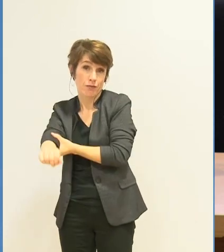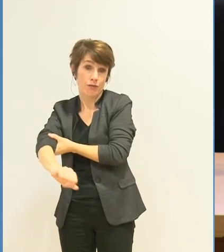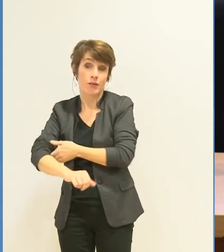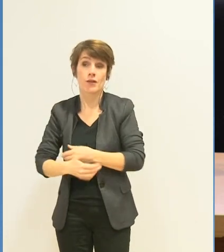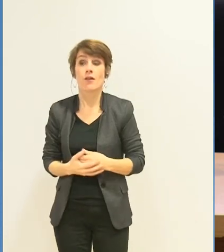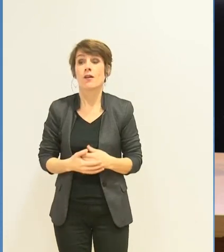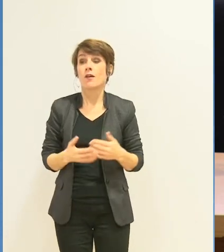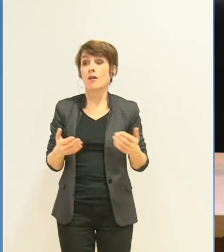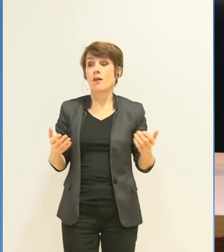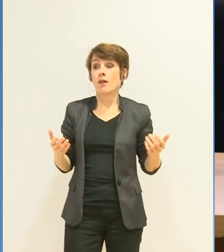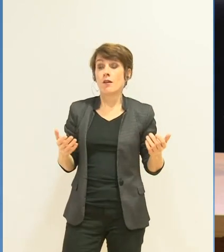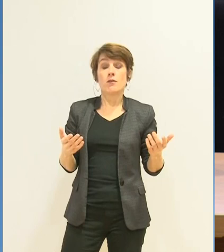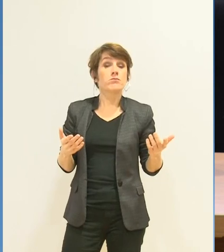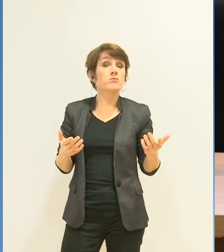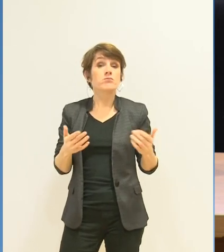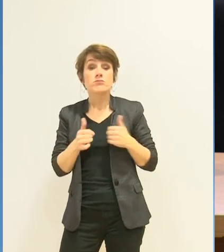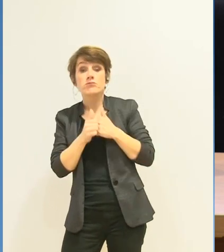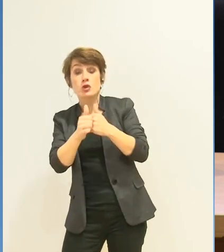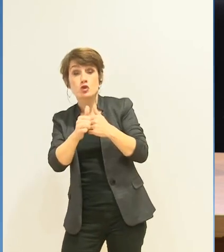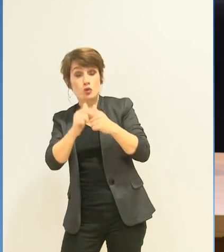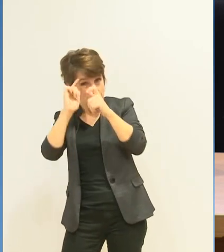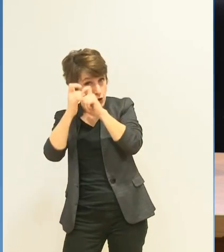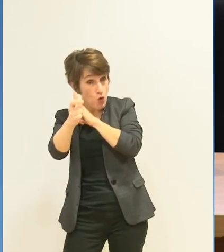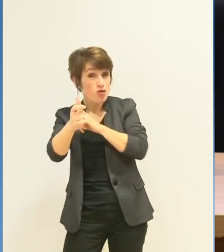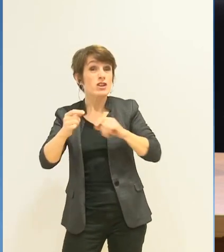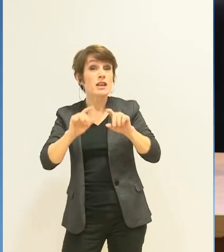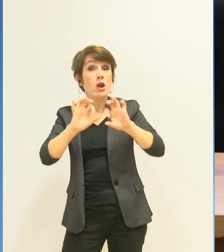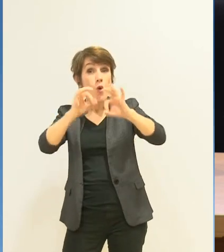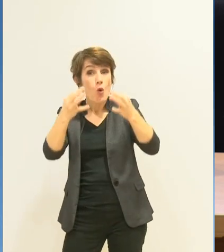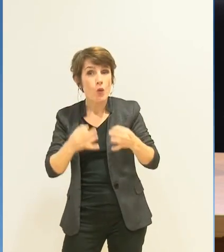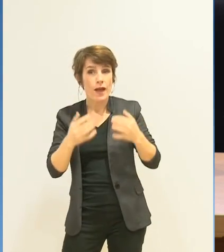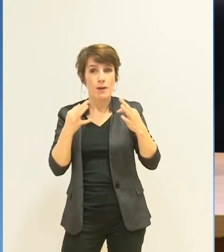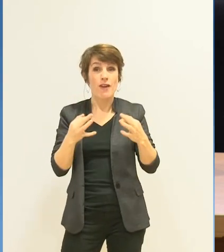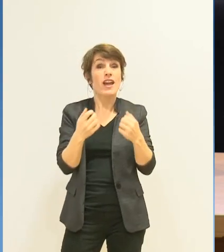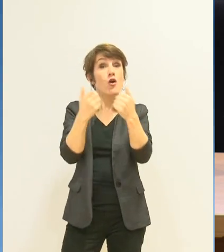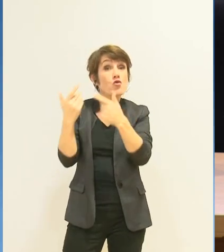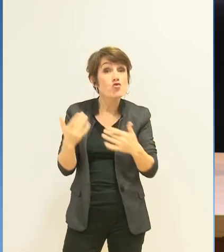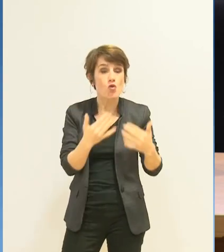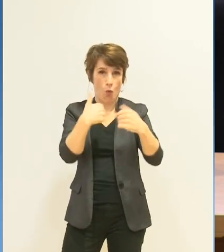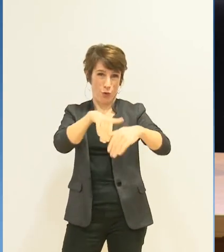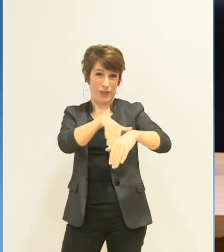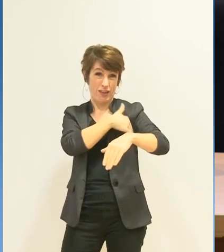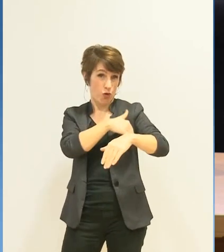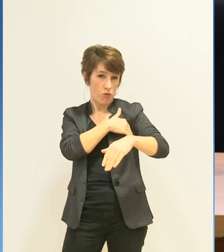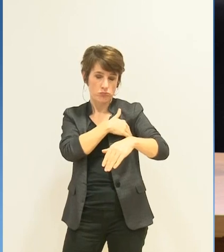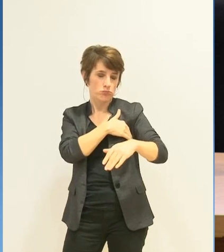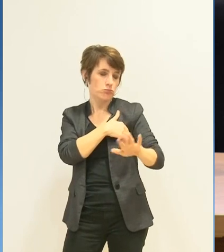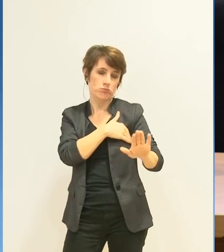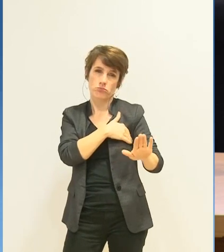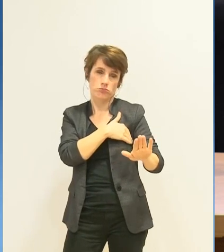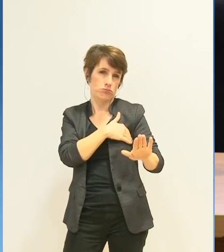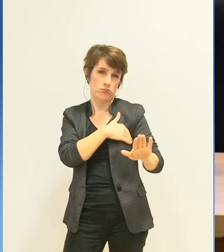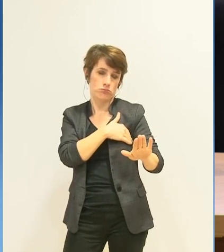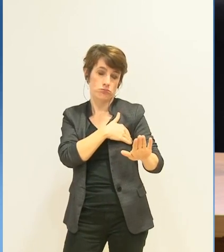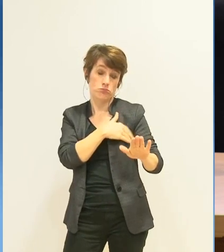rentre dans une logique purement comptable sur le nombre d'agents on se trompe complètement par rapport à ce que doit être la